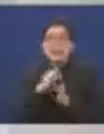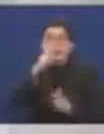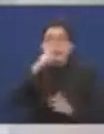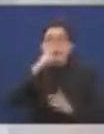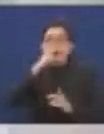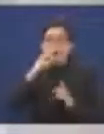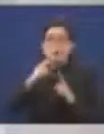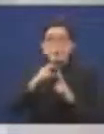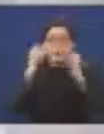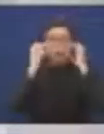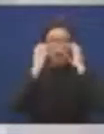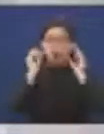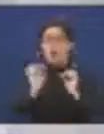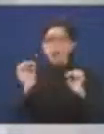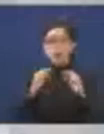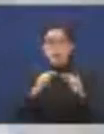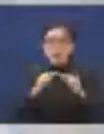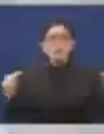putus.